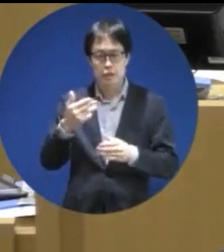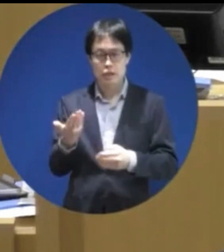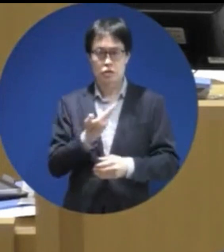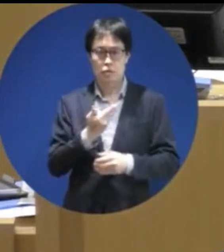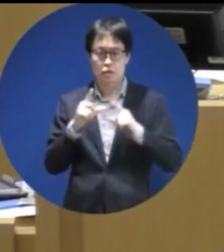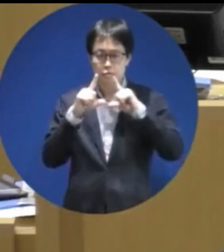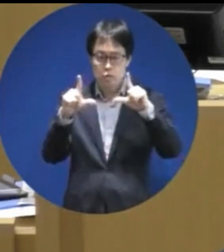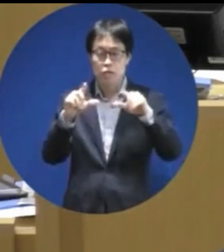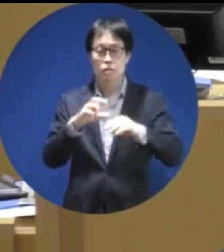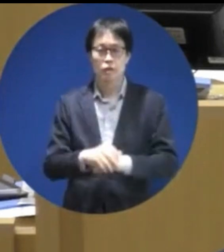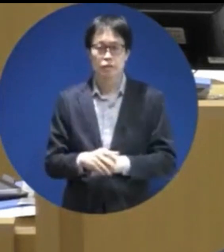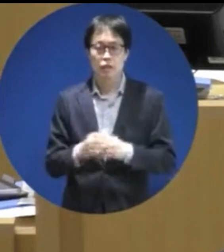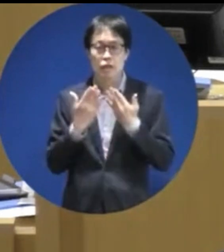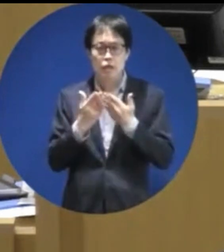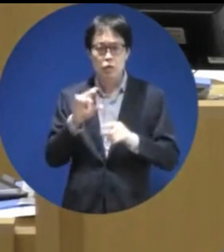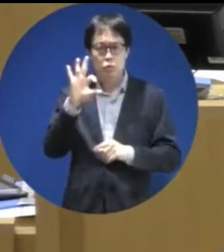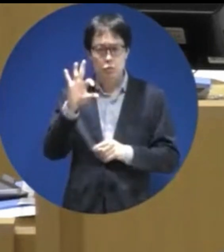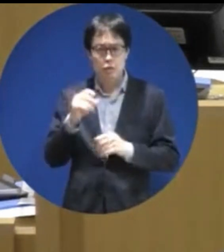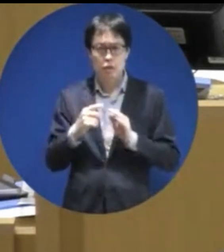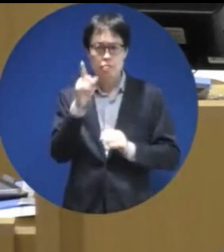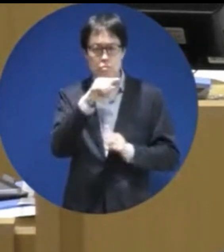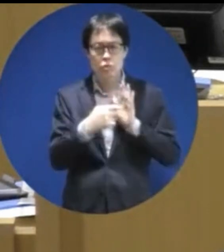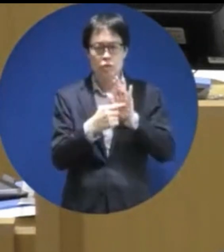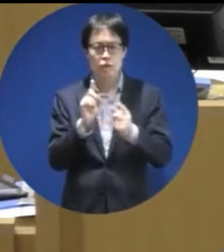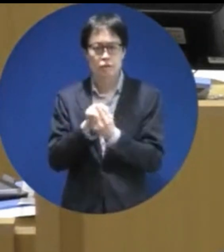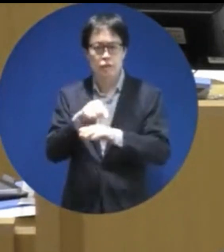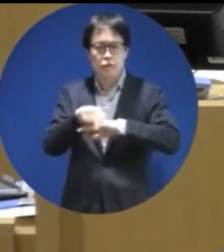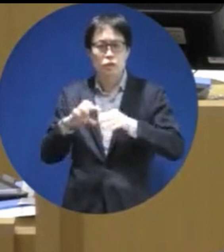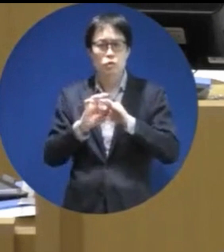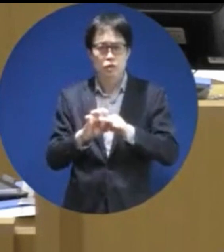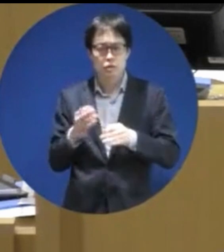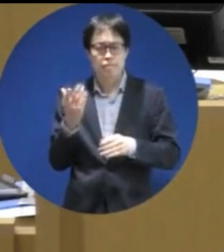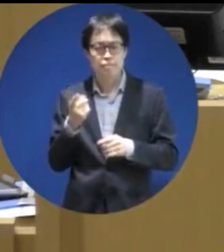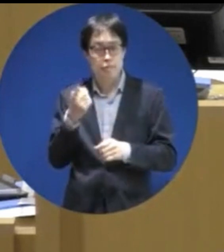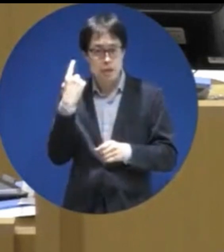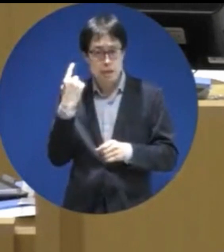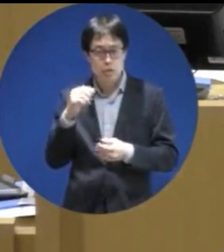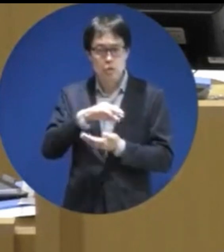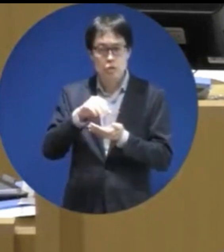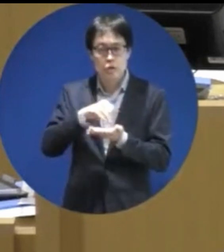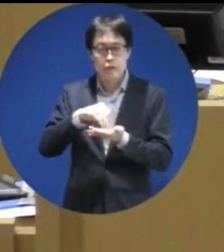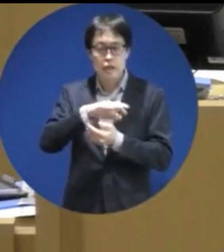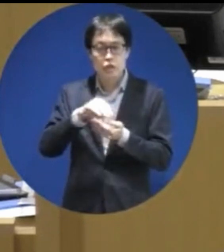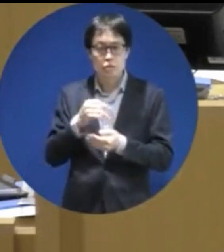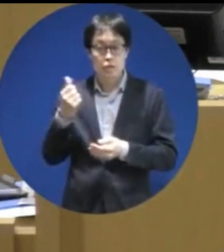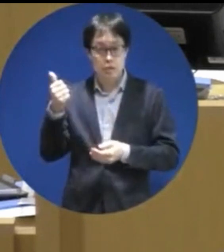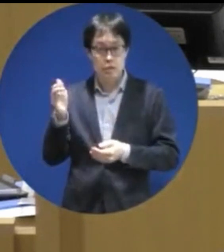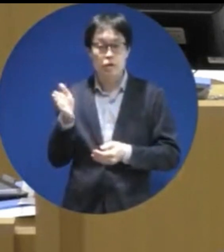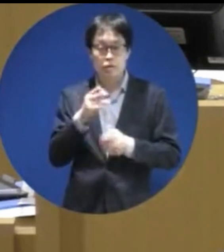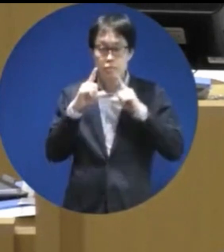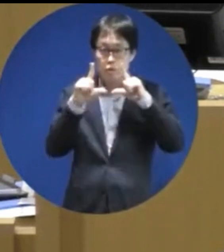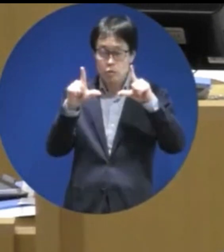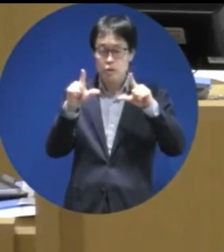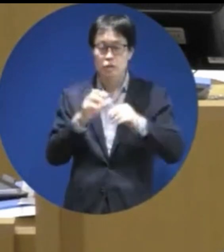が、一括してお答えします。学校トイレや防犯対策については、昨日渋谷を笑顔にする会、薬丸義人議員に教育長が答弁した